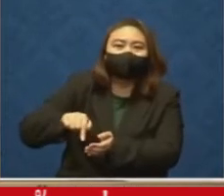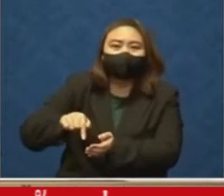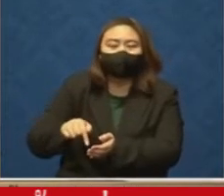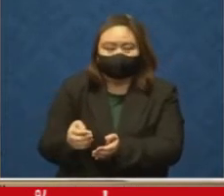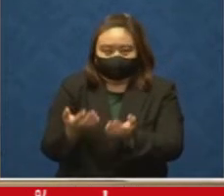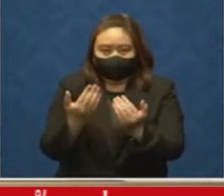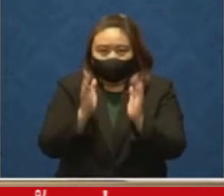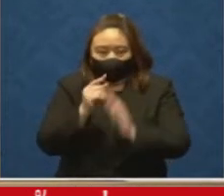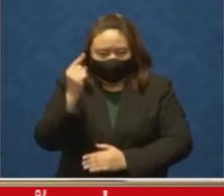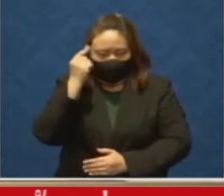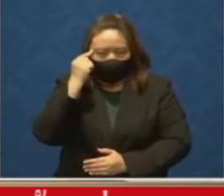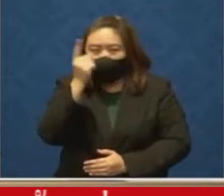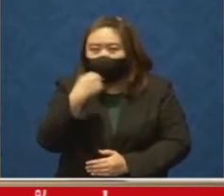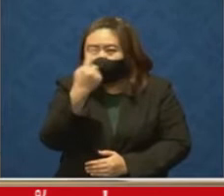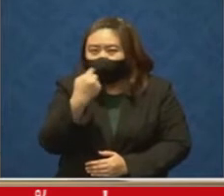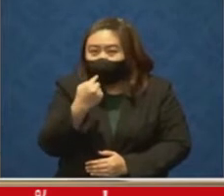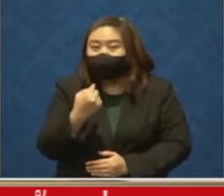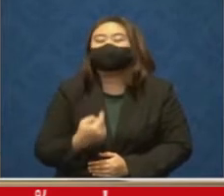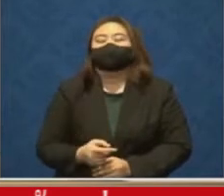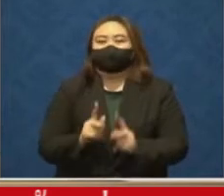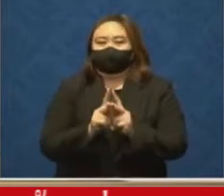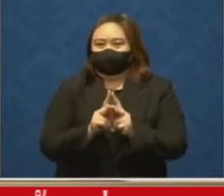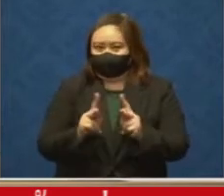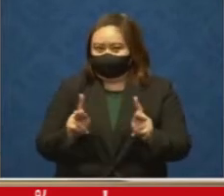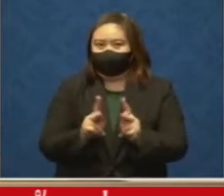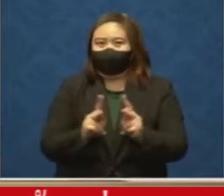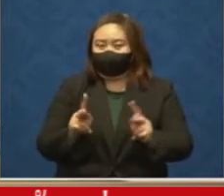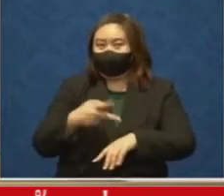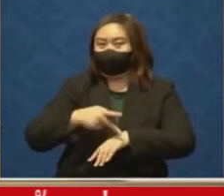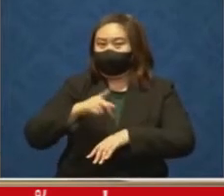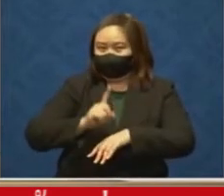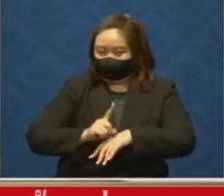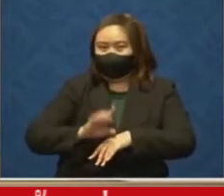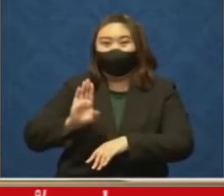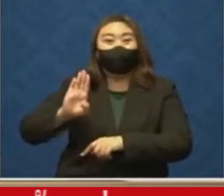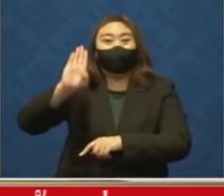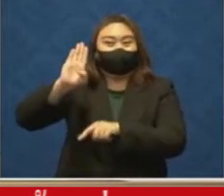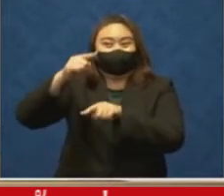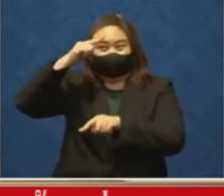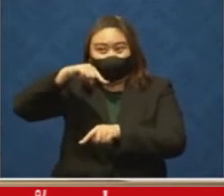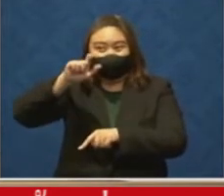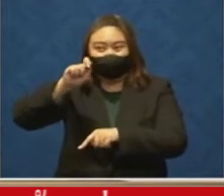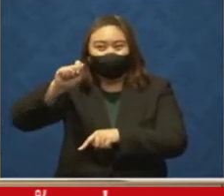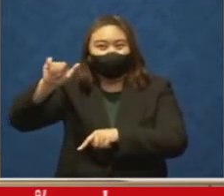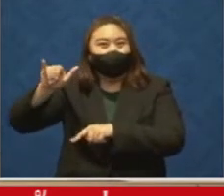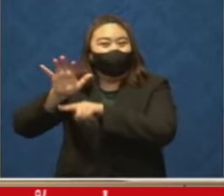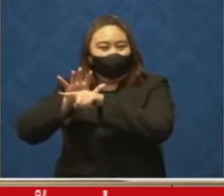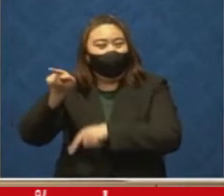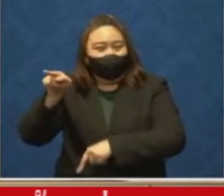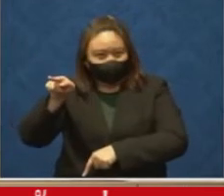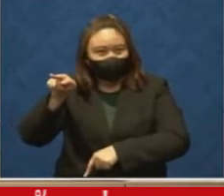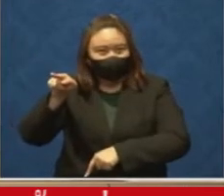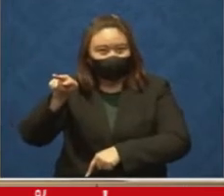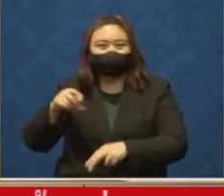คนที่จะต้องรู้ดีคือใครครับ ก็คือขณะกรรมการเป็ประทานกิจการของไทยออยในขณะนั้นนะครั